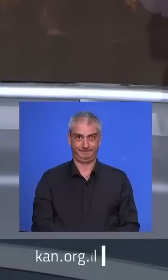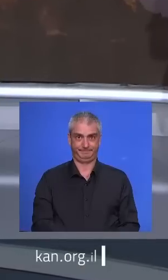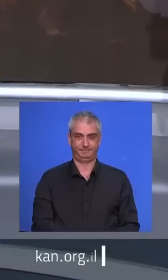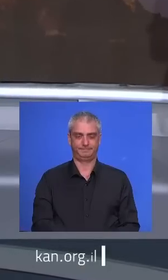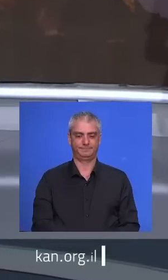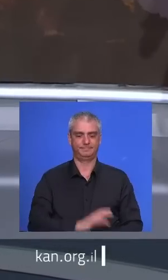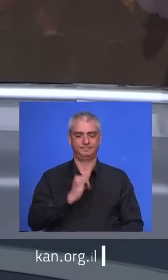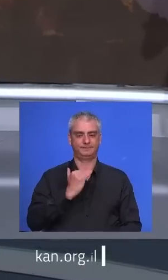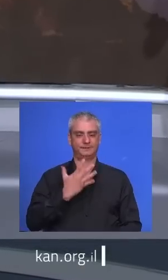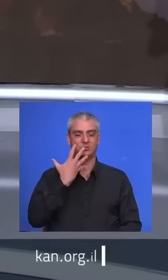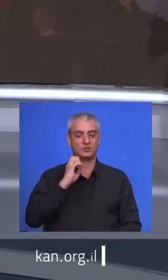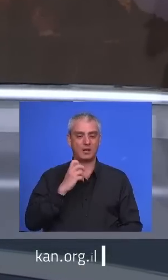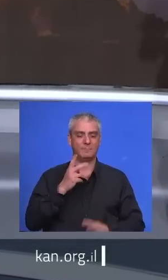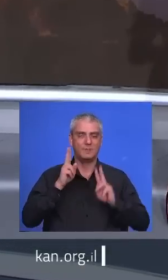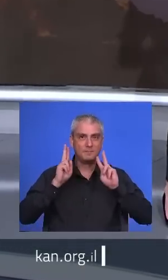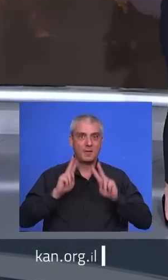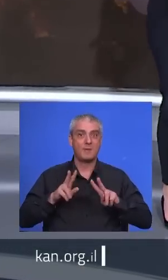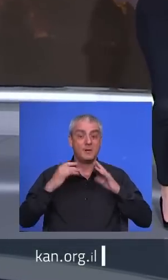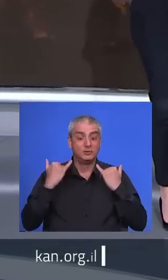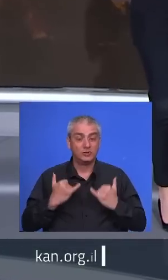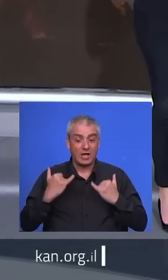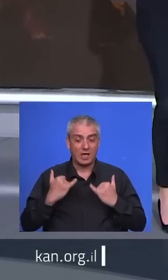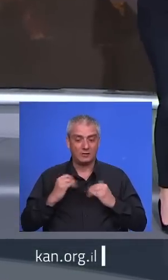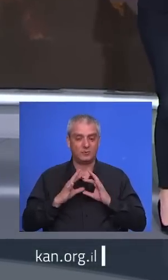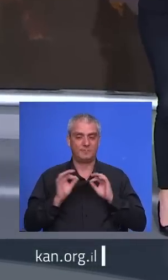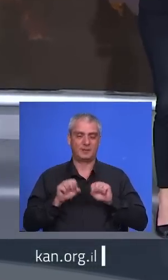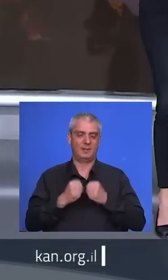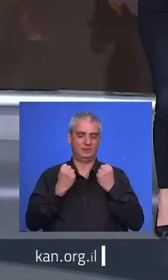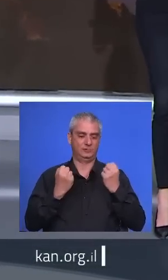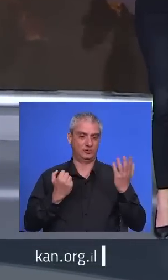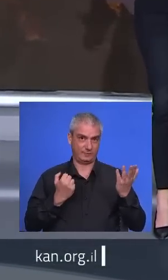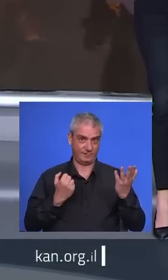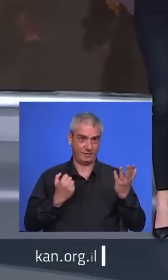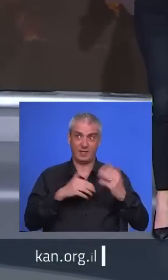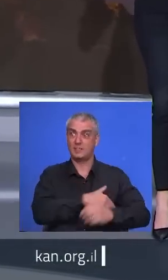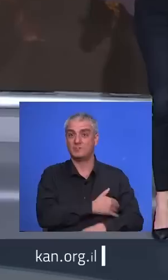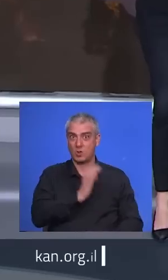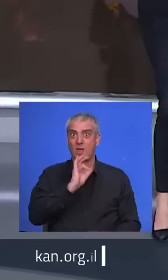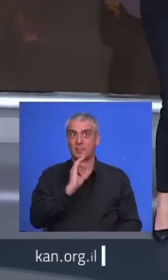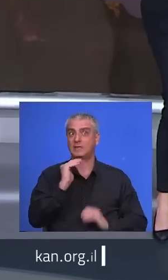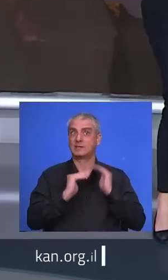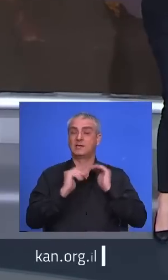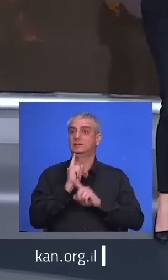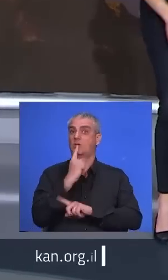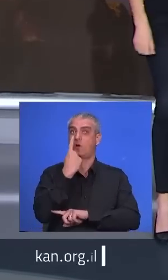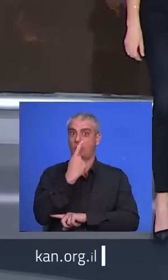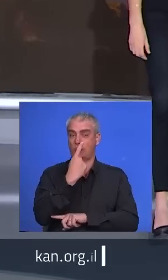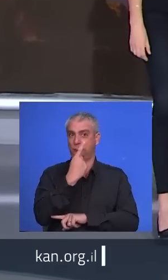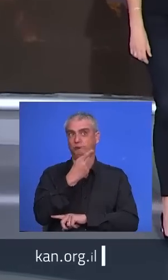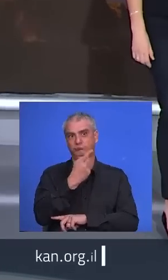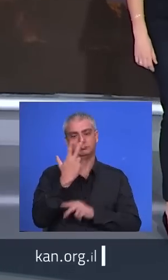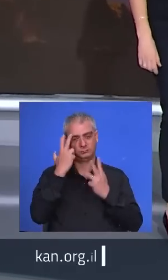כן, אז השרב ממש ברגעים אלה מתחיל להישבר. תראו את הטמפרטורות הלילה, עדיין יחסית גבוהות. זה מה שצפוי